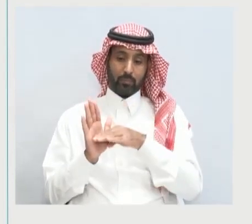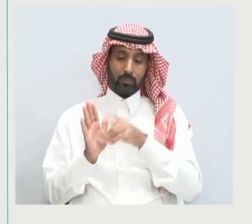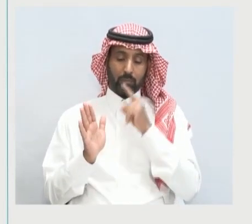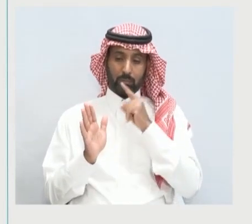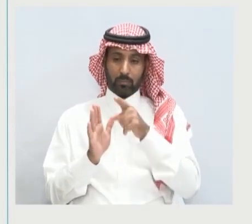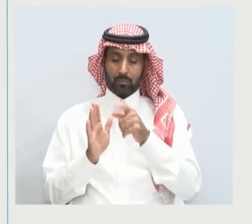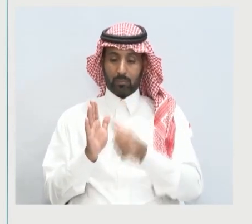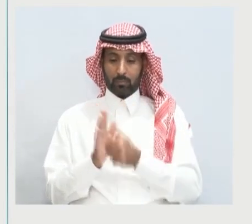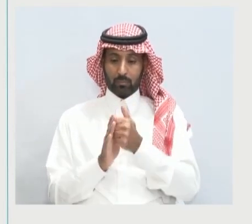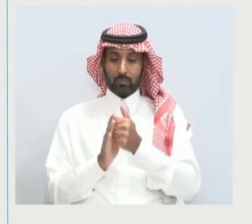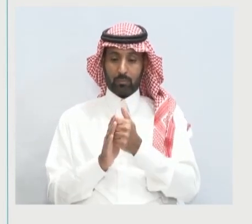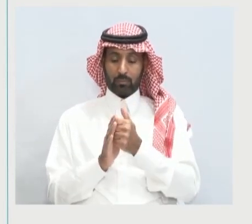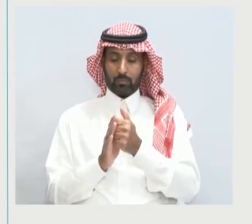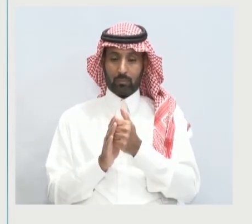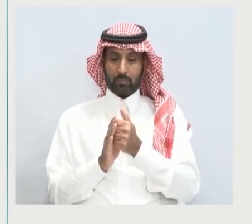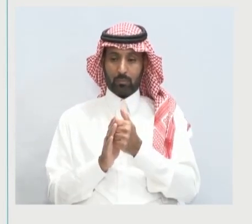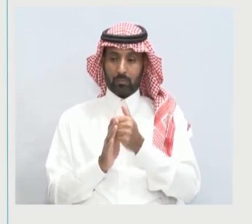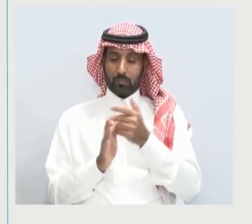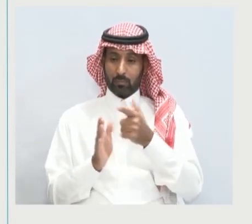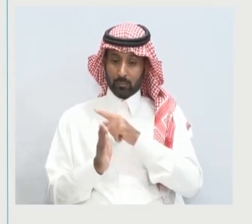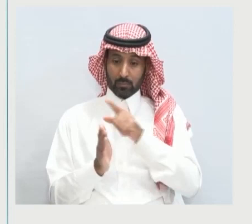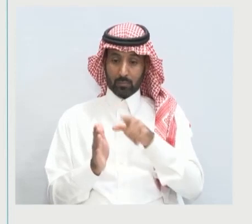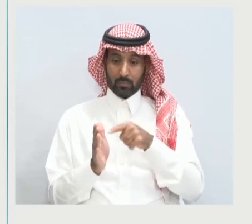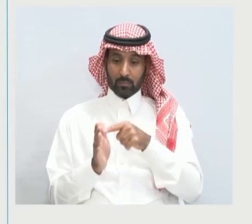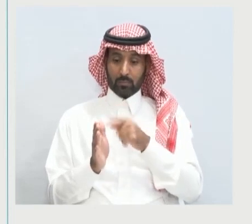نستطيع من خلال